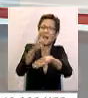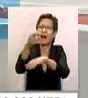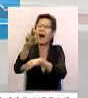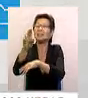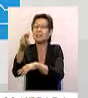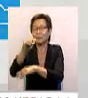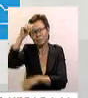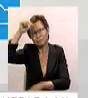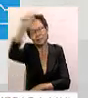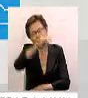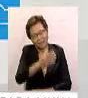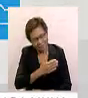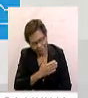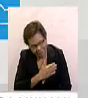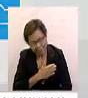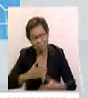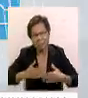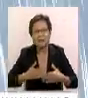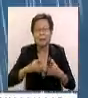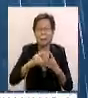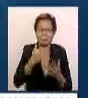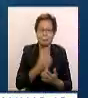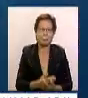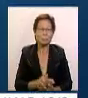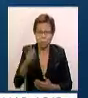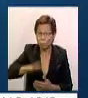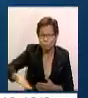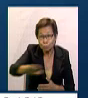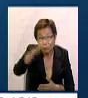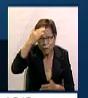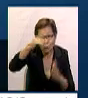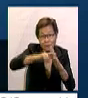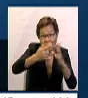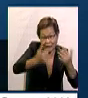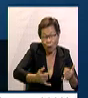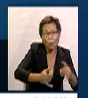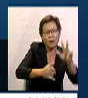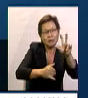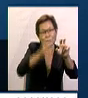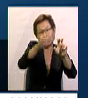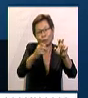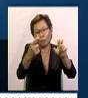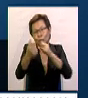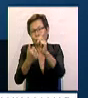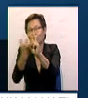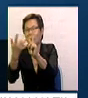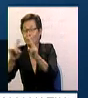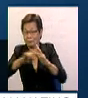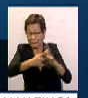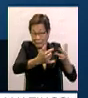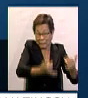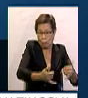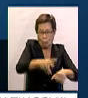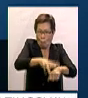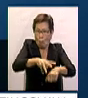Kasapuri. Assalamualaikum dan salam sejahtera. Baiklah, saudara, seperti anda semua sedia maklum, bermula hari ini 30 November 2018,